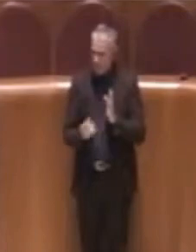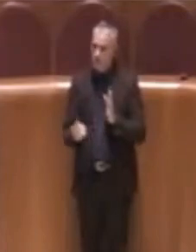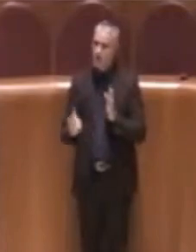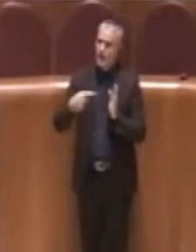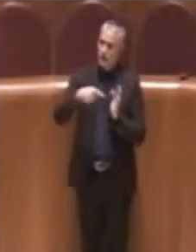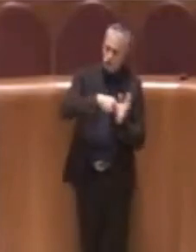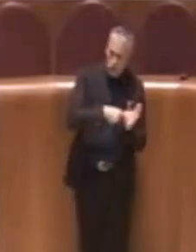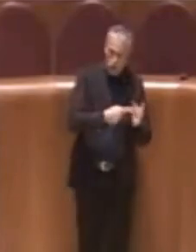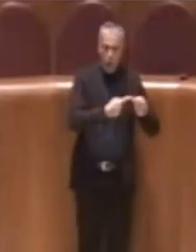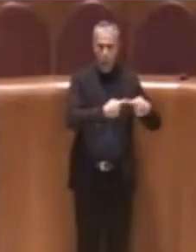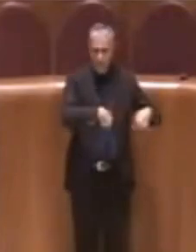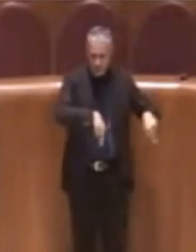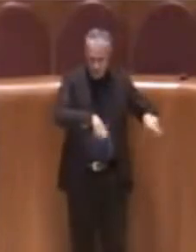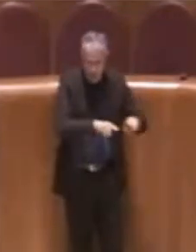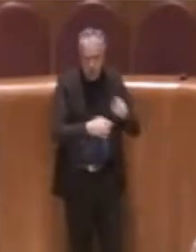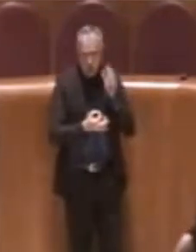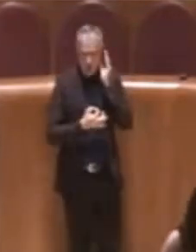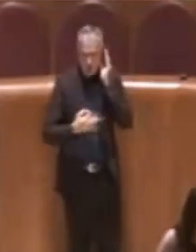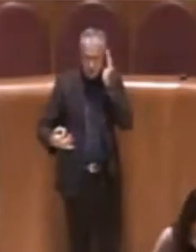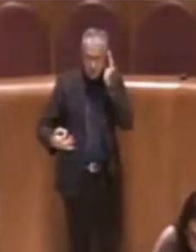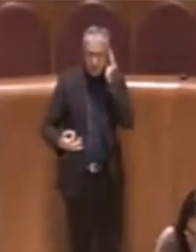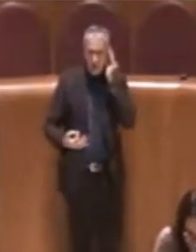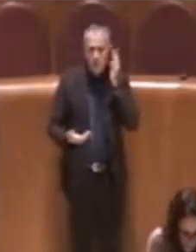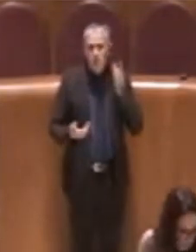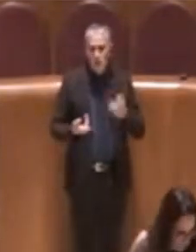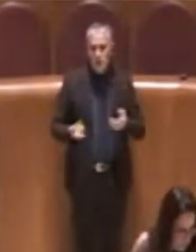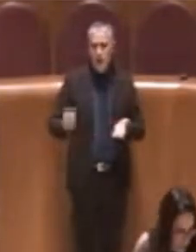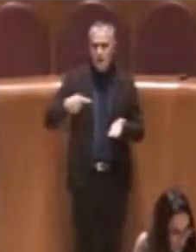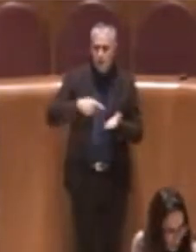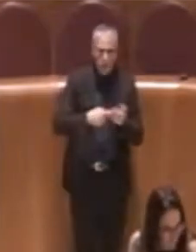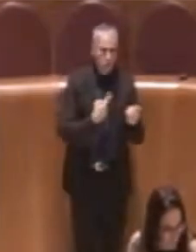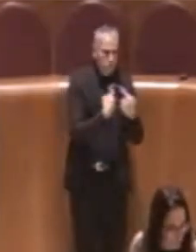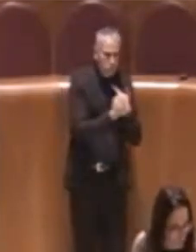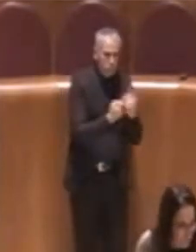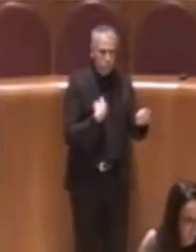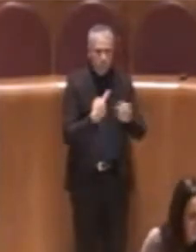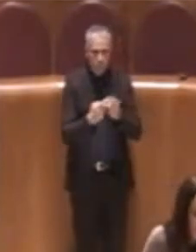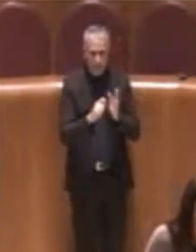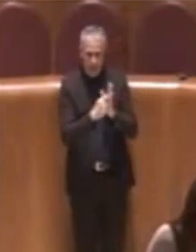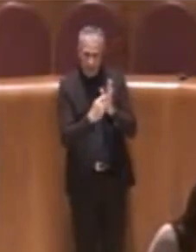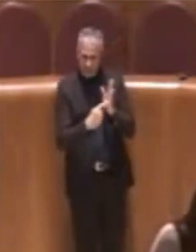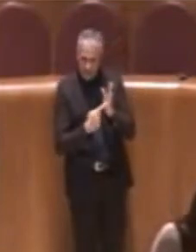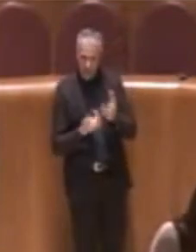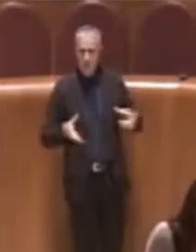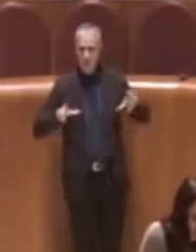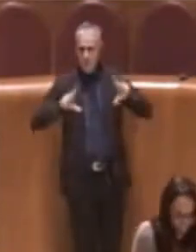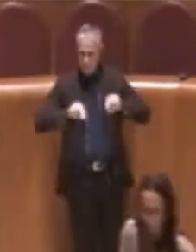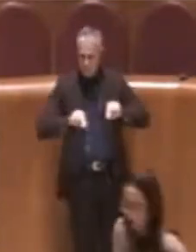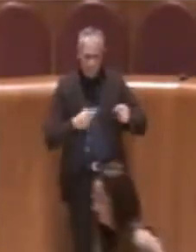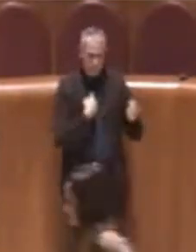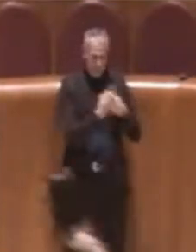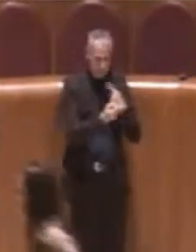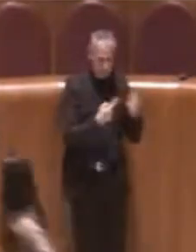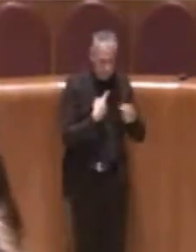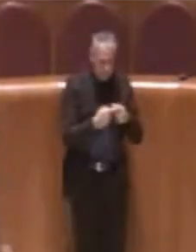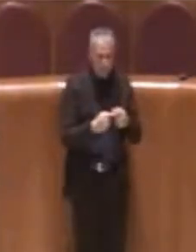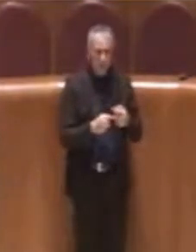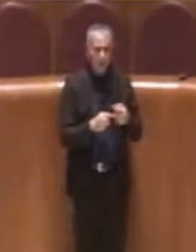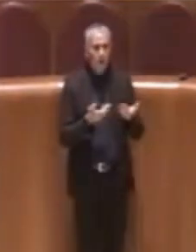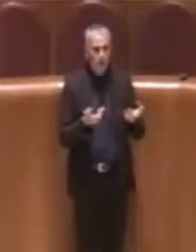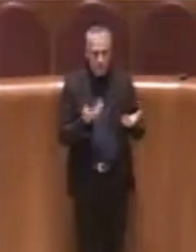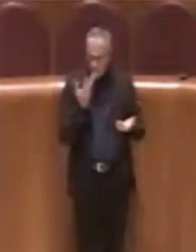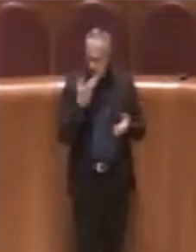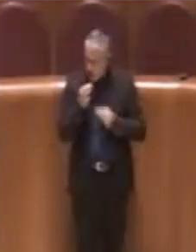in commissione e mettiamo sul piatto tutti gli emendamenti presentati fino a quel punto e li enunciamo e li